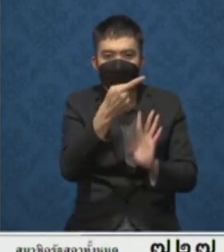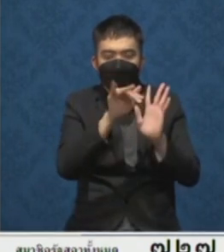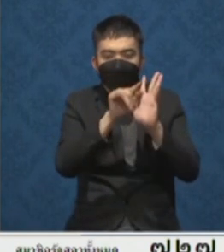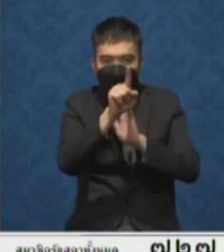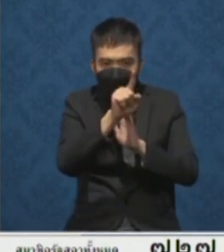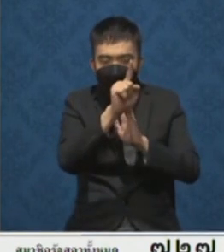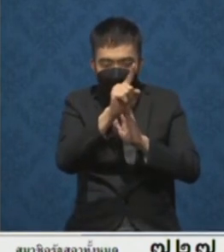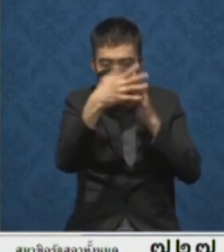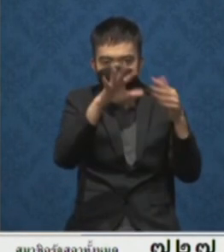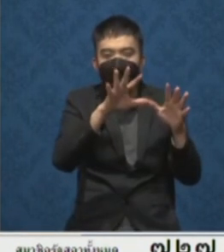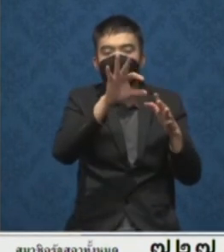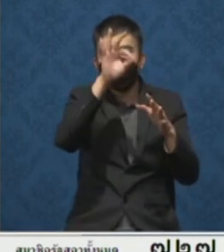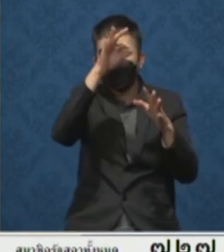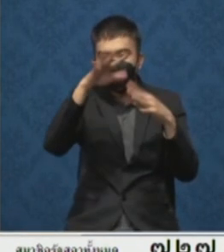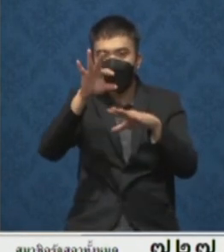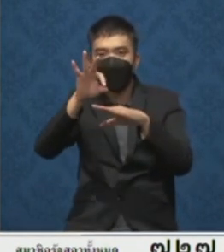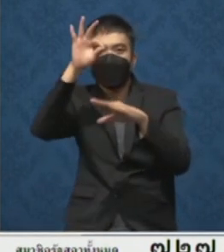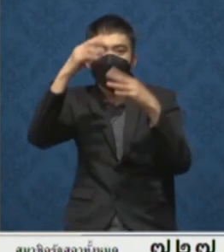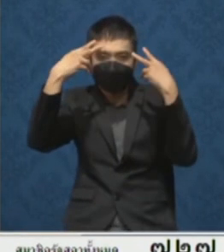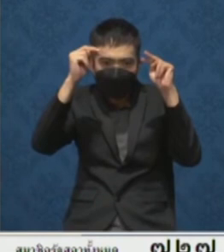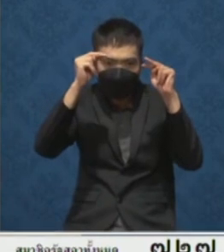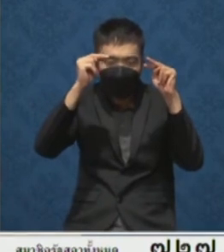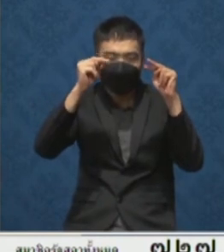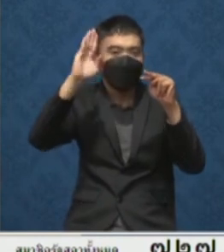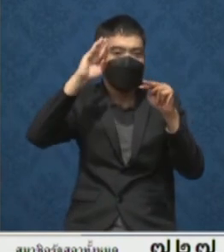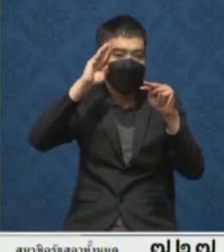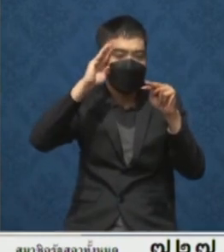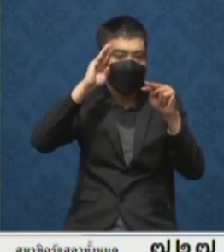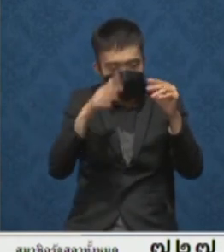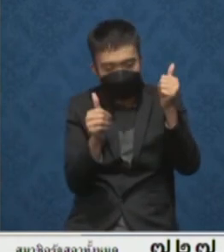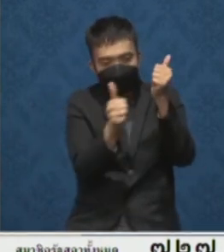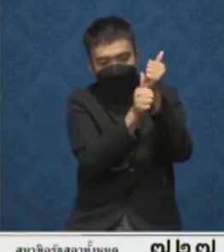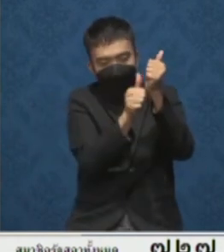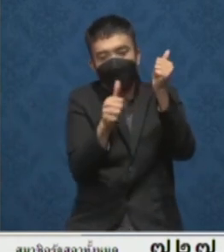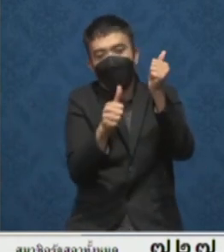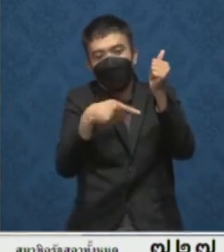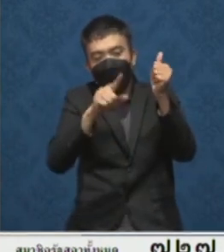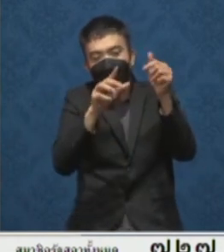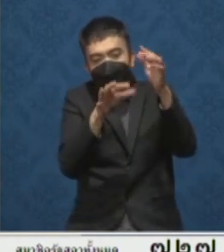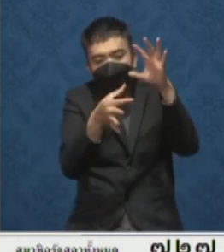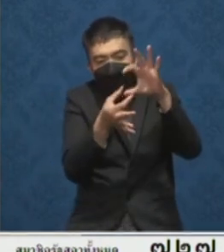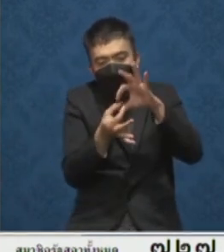ยุทธ์เป็นนายกแล้วพลเอกประยุทธ์ก็เลือกพลเอกประวิตรเป็นรองนายกท่านประธานคะมันเป็นความสัม